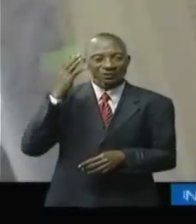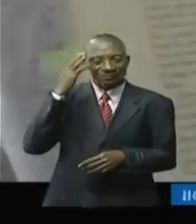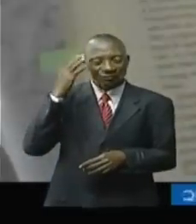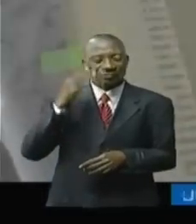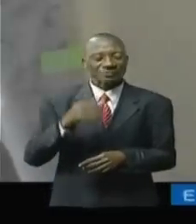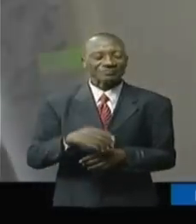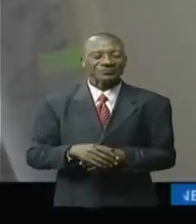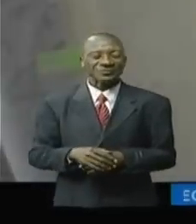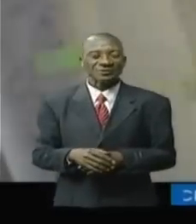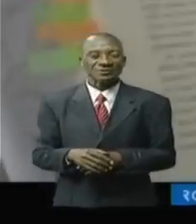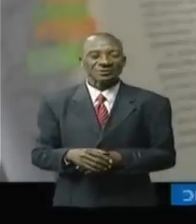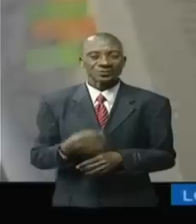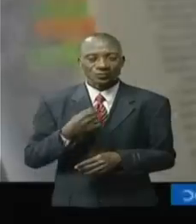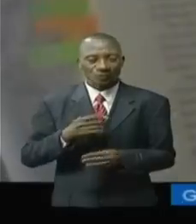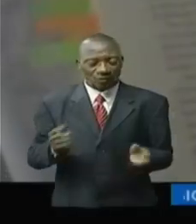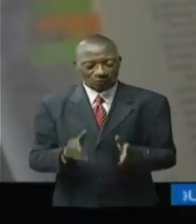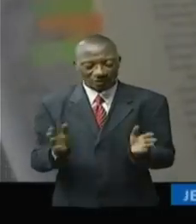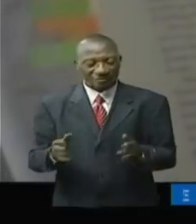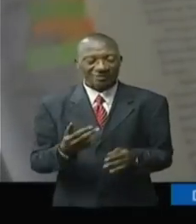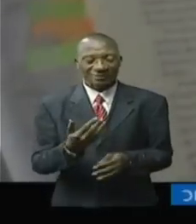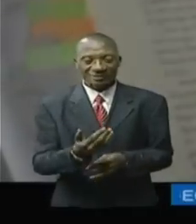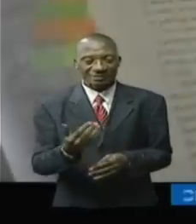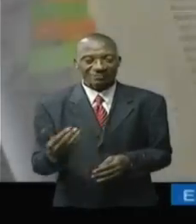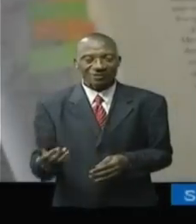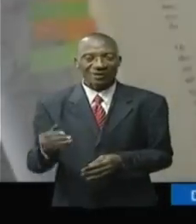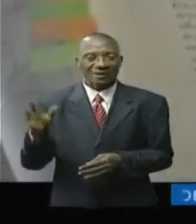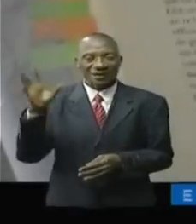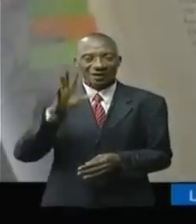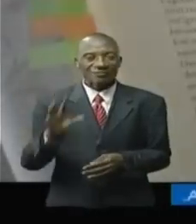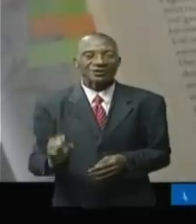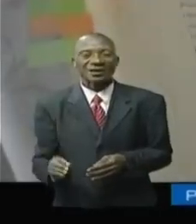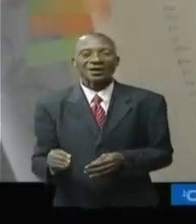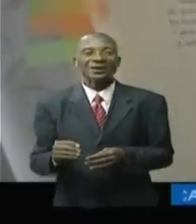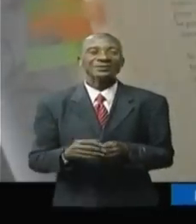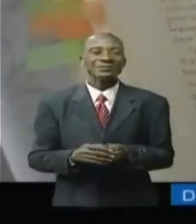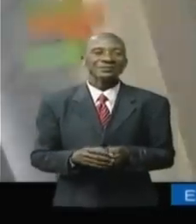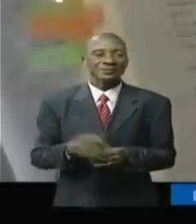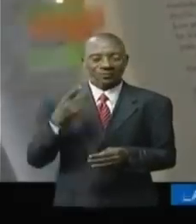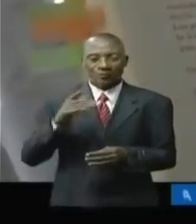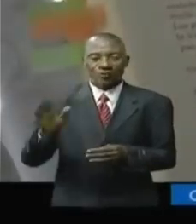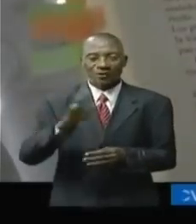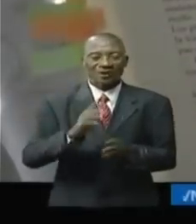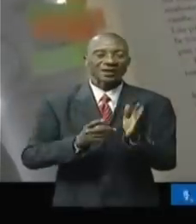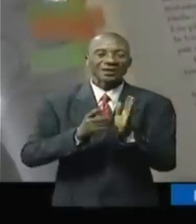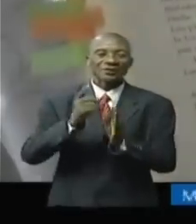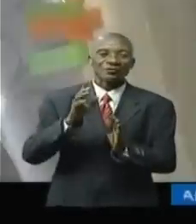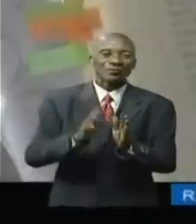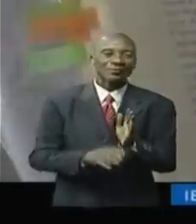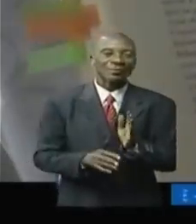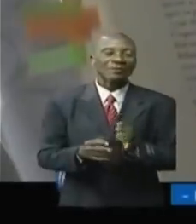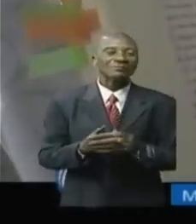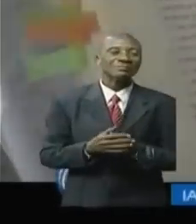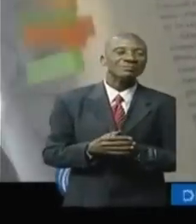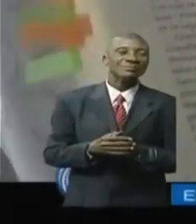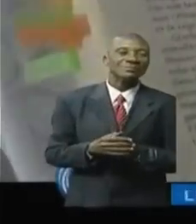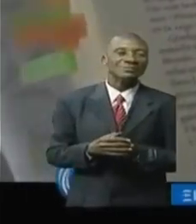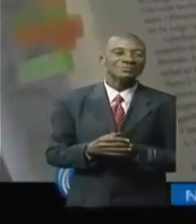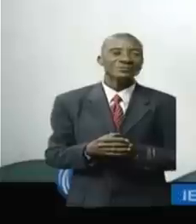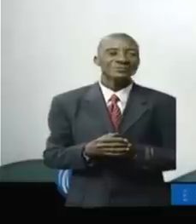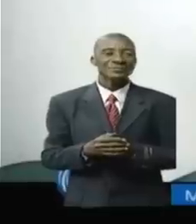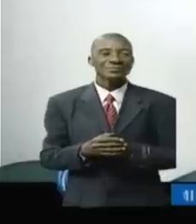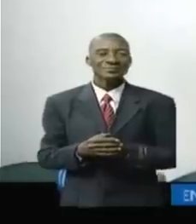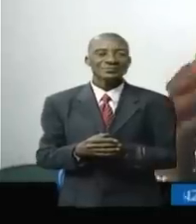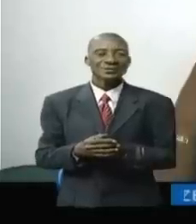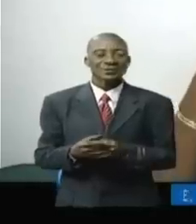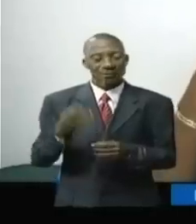livres à des écoles, des universités. Et dans le cadre de la journée de